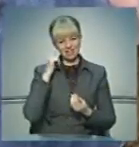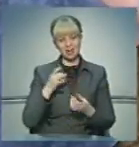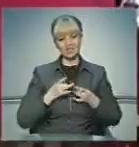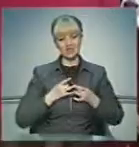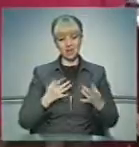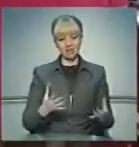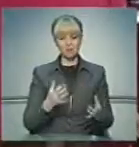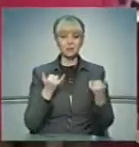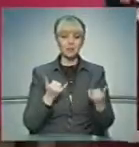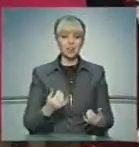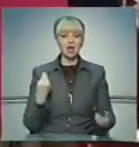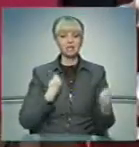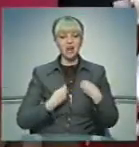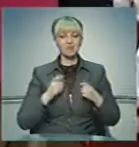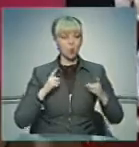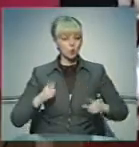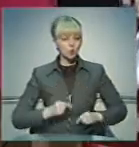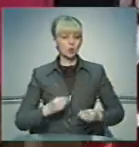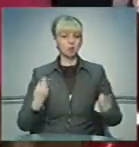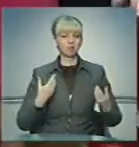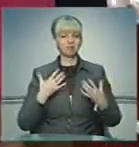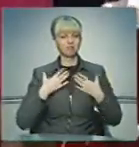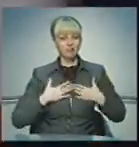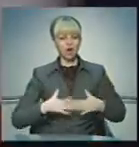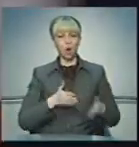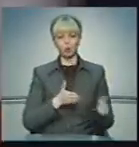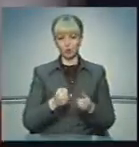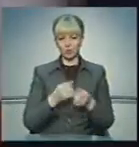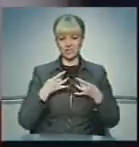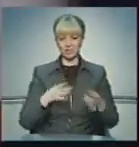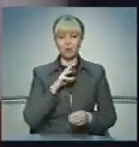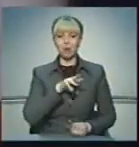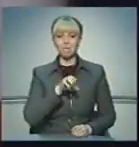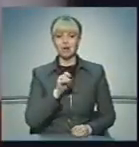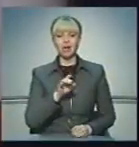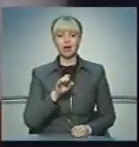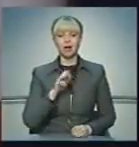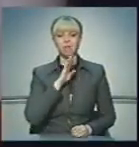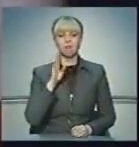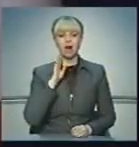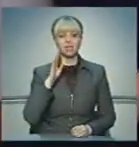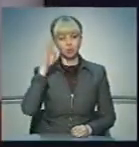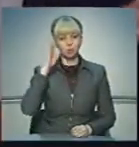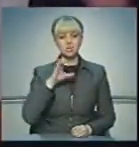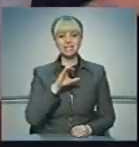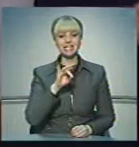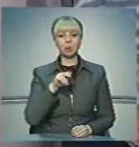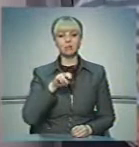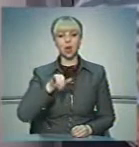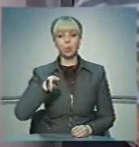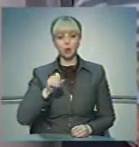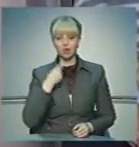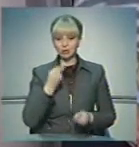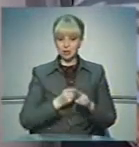свята. Тому нині вбрані у костюми та сукні та готуються до свята. Пані Марія – мати хлопчика із синдромом Дауна. Каже,